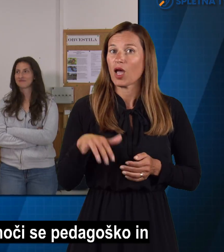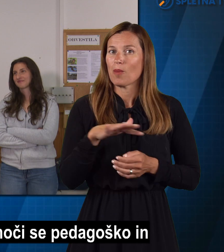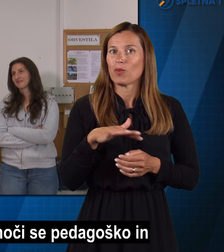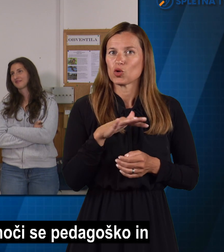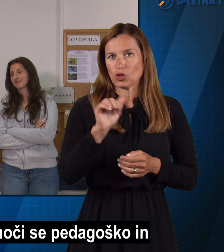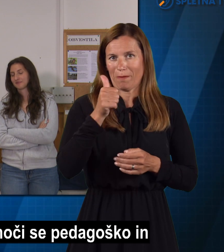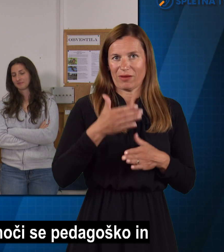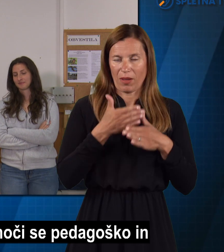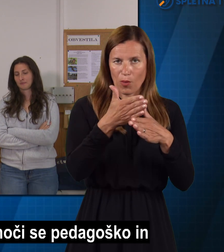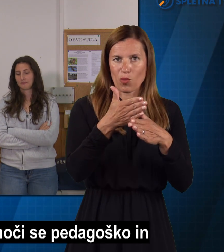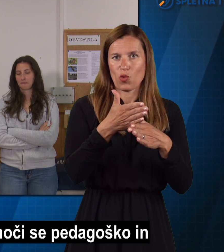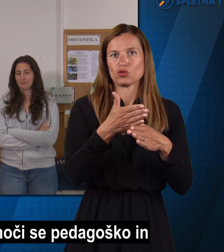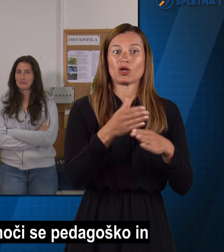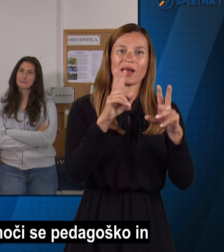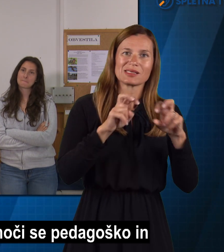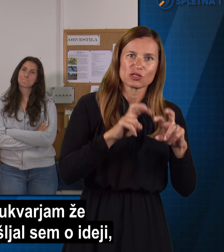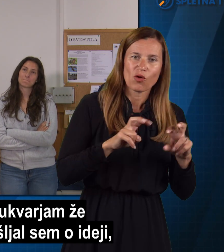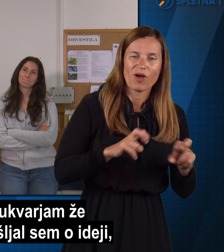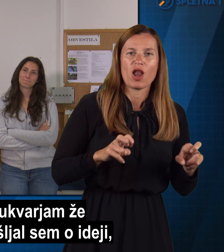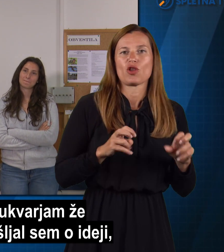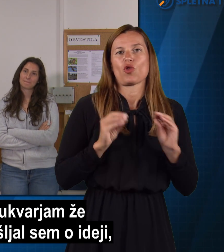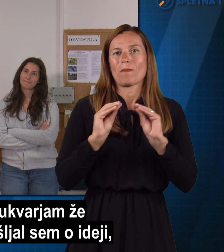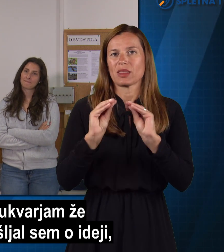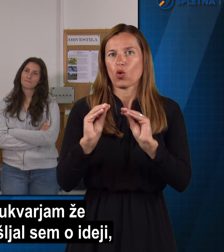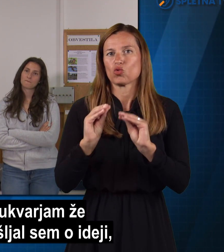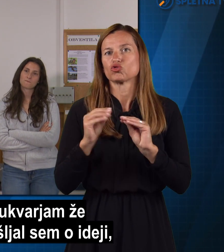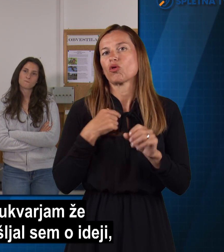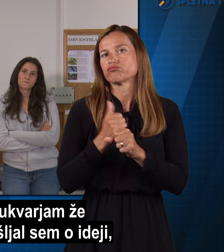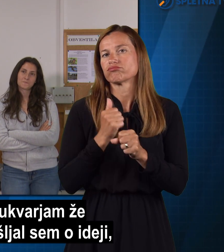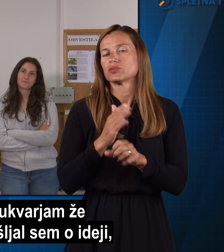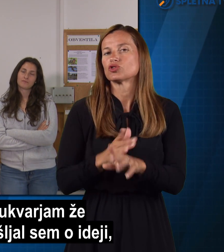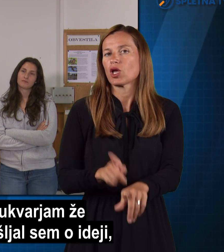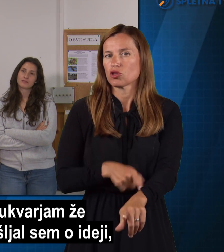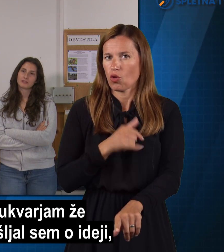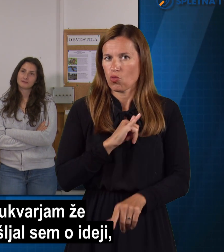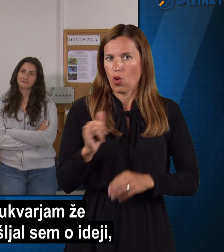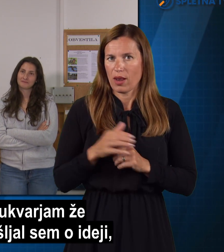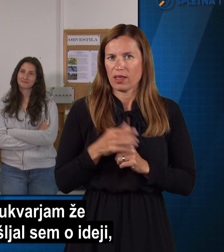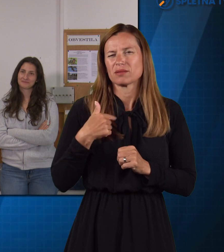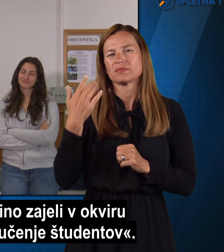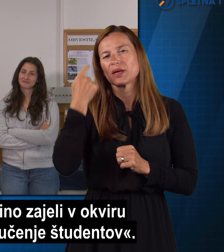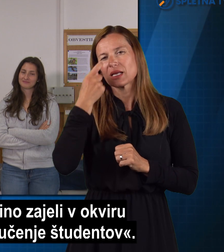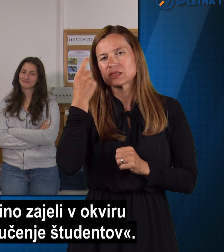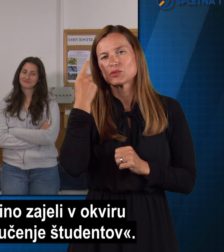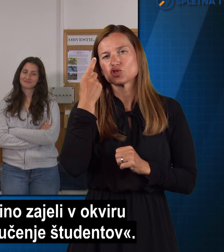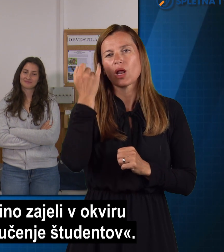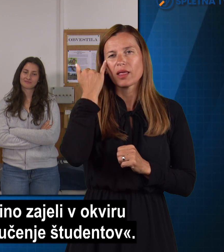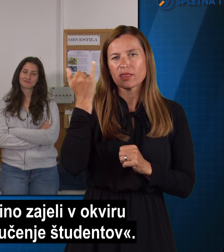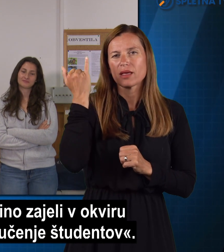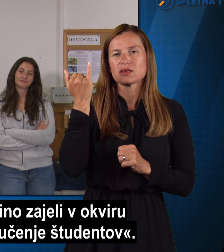S področjem prve pomoči se raziskovalno in pedagoško ukvarjam že vrsto let in razmišljal sem o ideji,